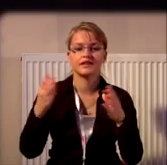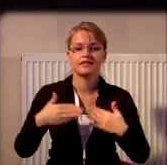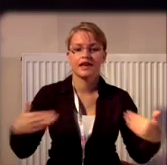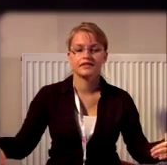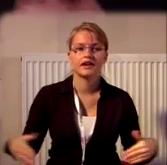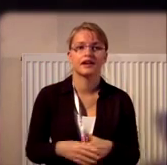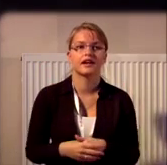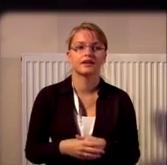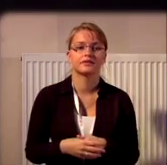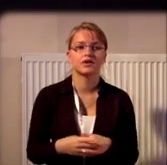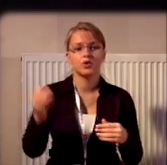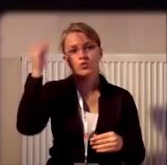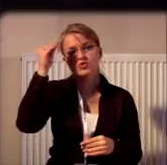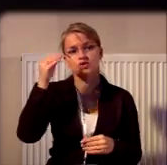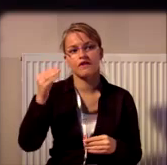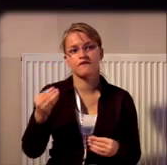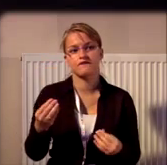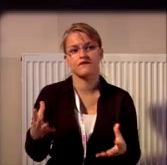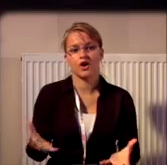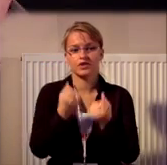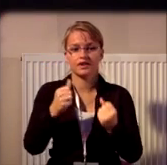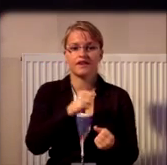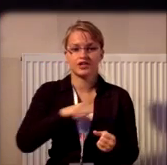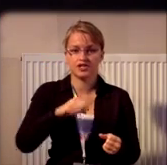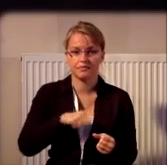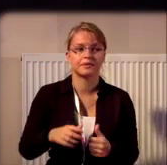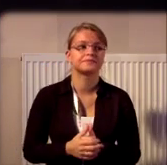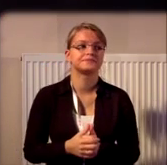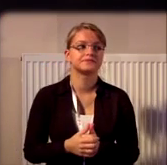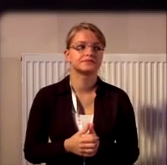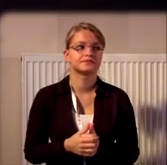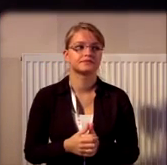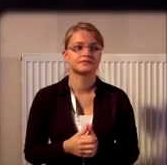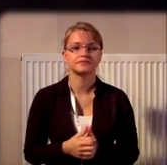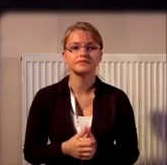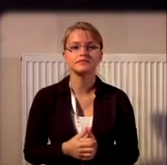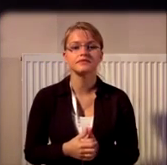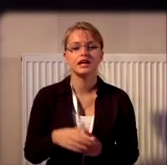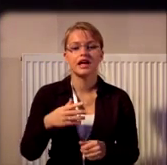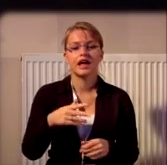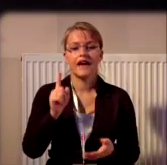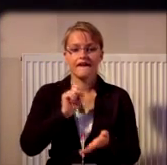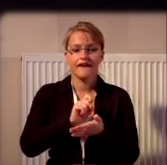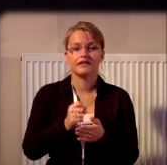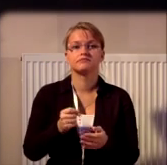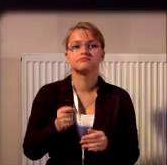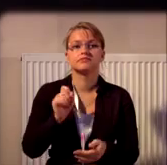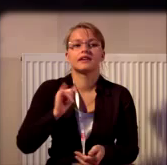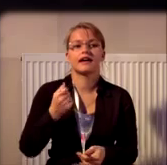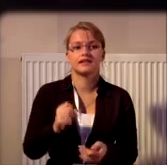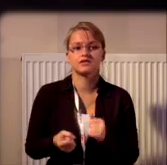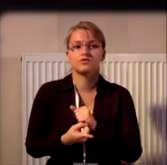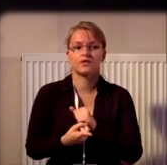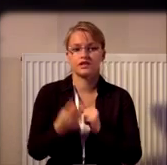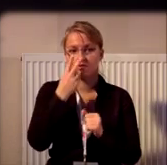siebie nawzajem po raz kolejny. Świetny efekt, myślę, że Państwo zobaczą w dalszej części prezentacji. I trzeci rodzaj zajęć